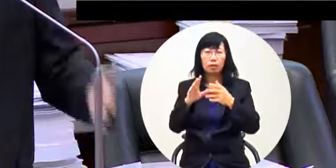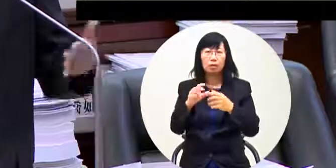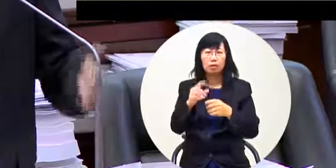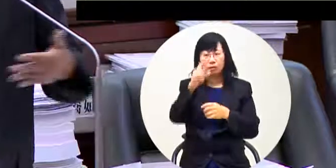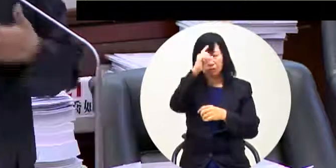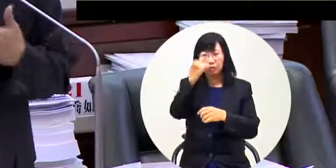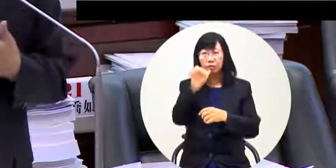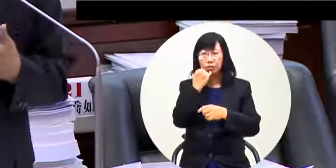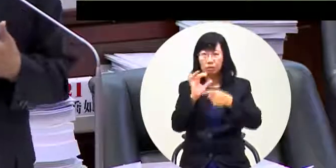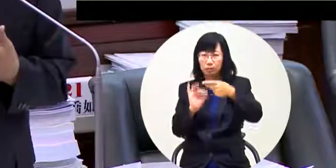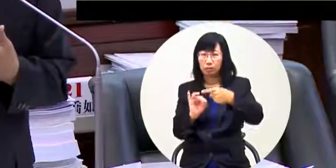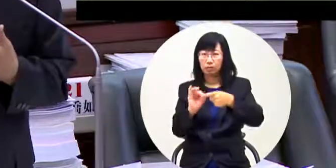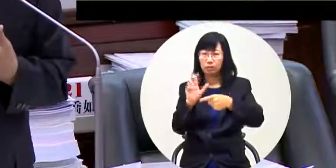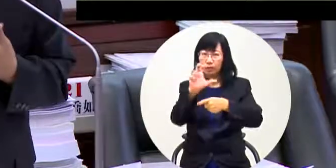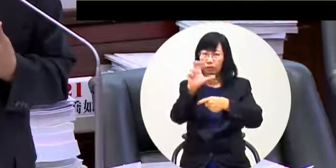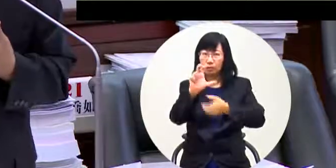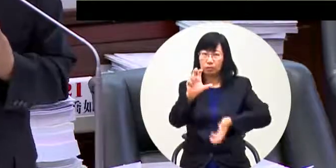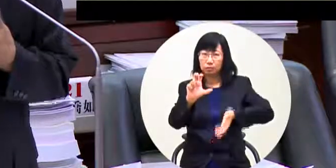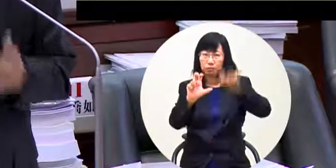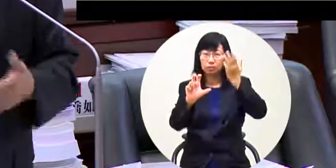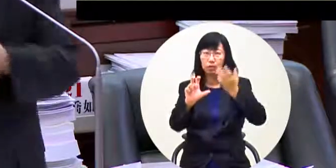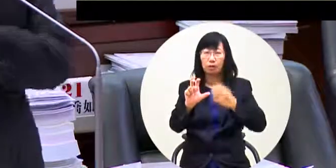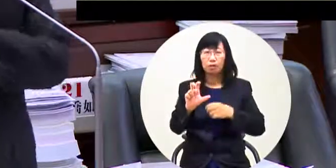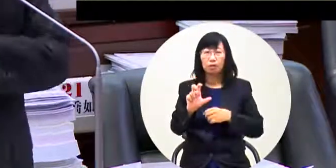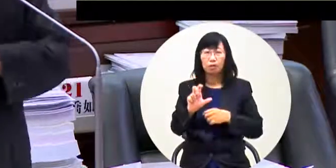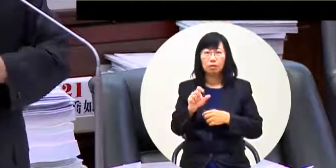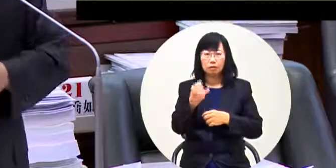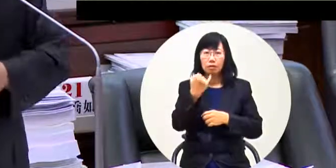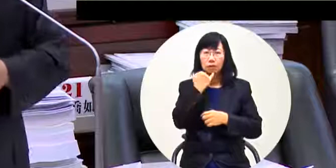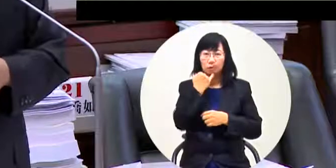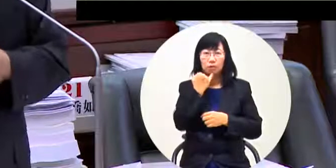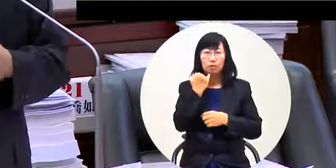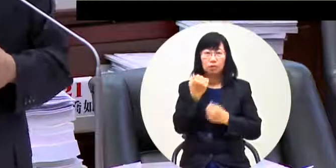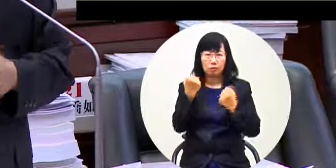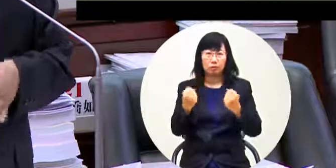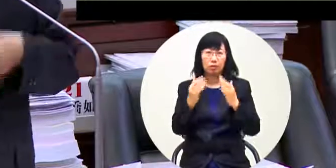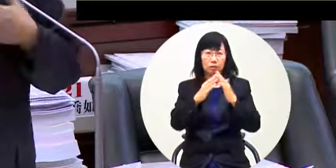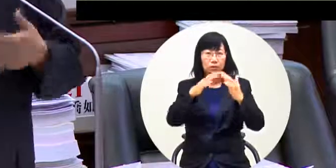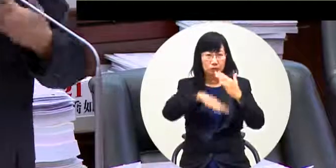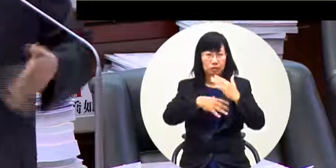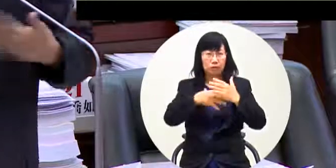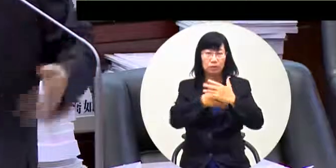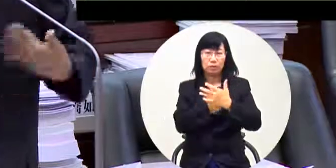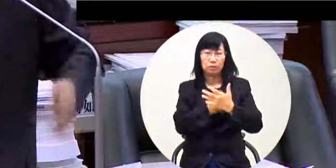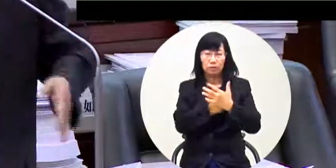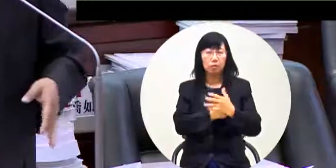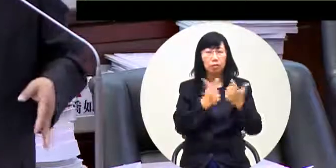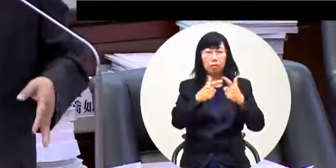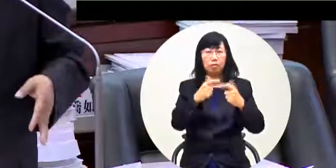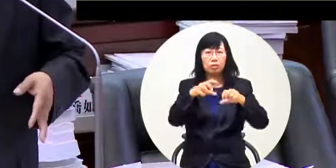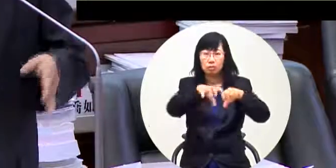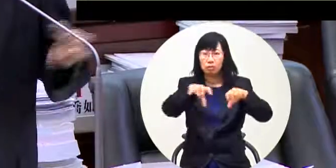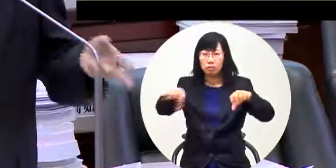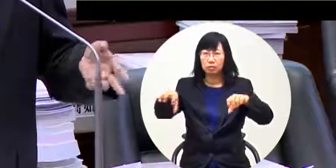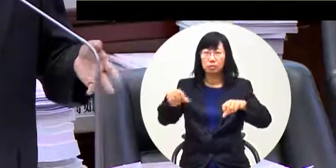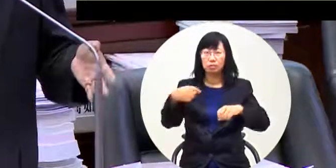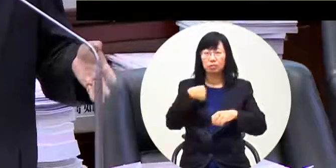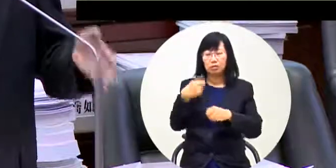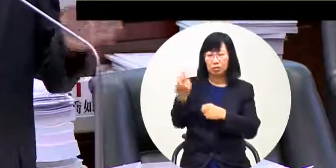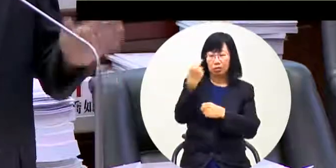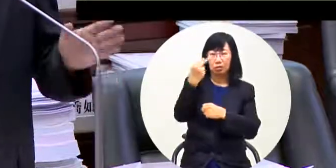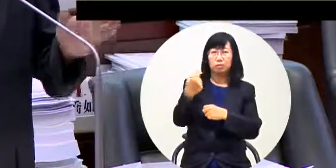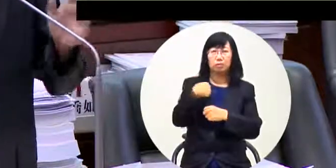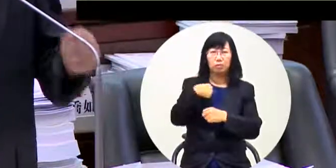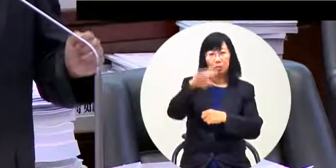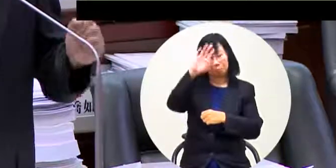70%以上，拢希望你引导照顾，而不是去厝边，让知影讲我破病。第二个，